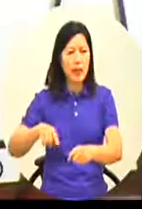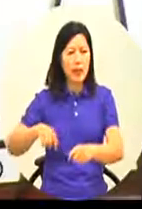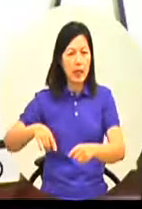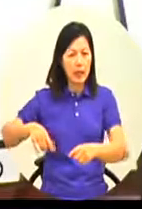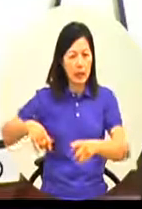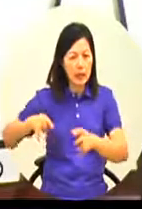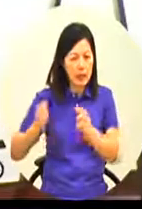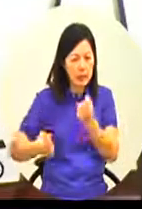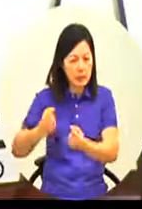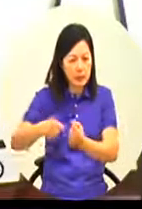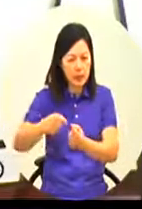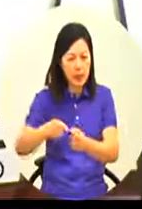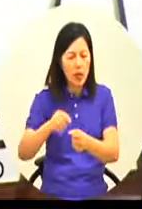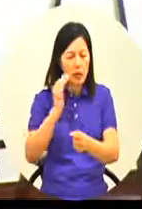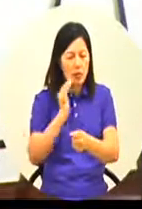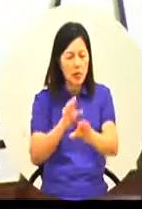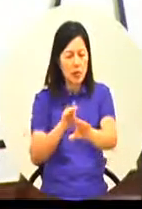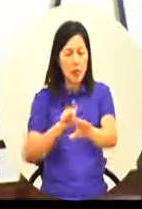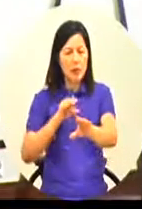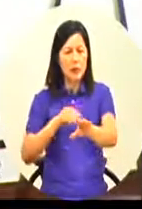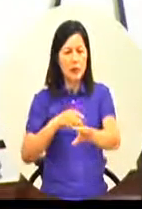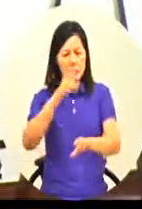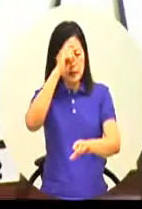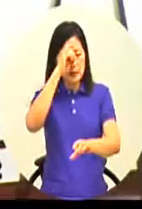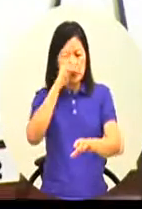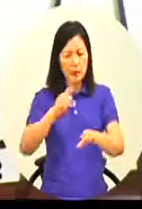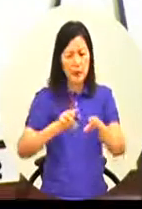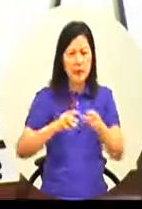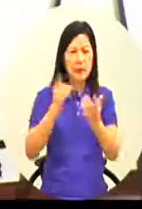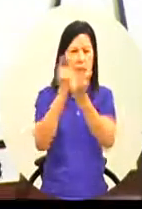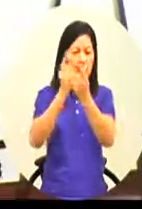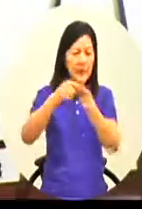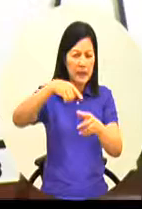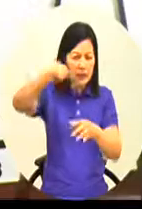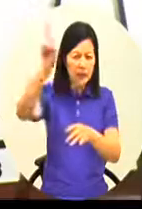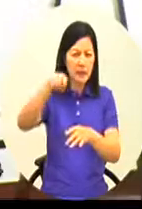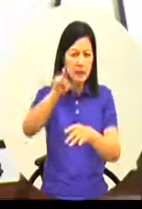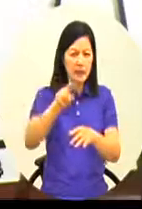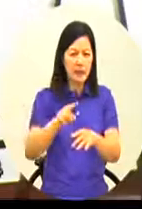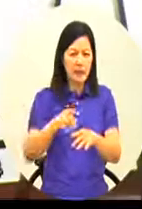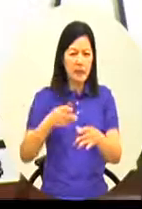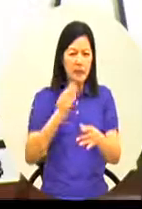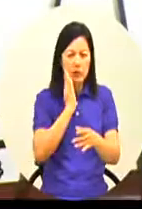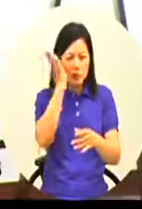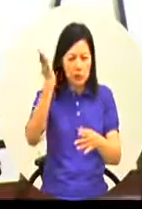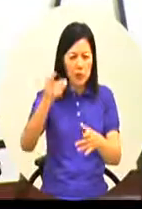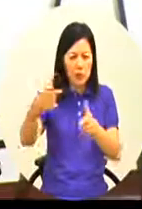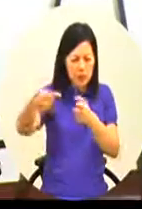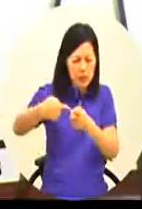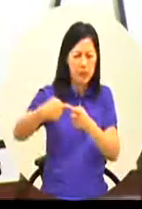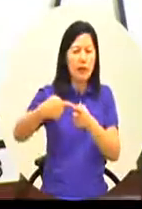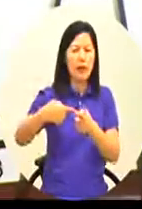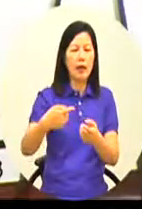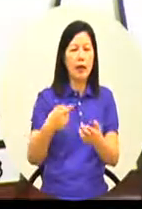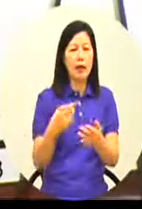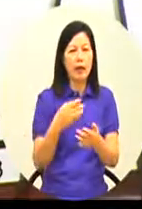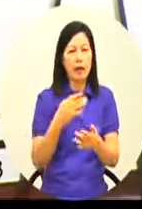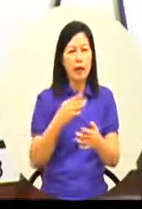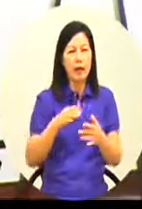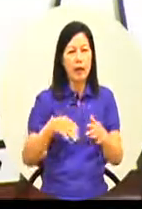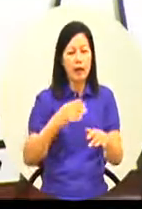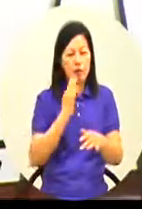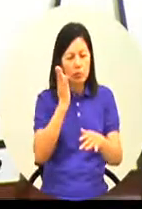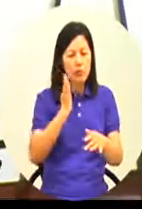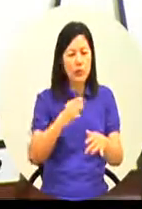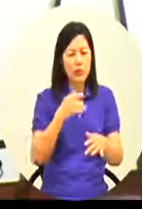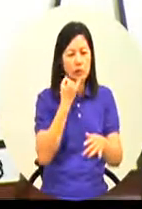次在那边塞车的时候都在期待这个北上的交流道接北上的交流道到底什么时候要接好，市政府是不是又屈服于什么人的压